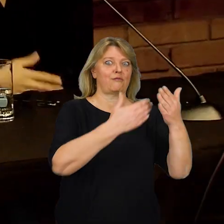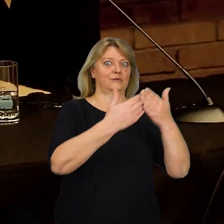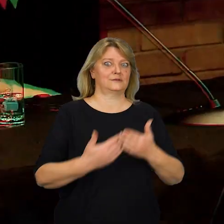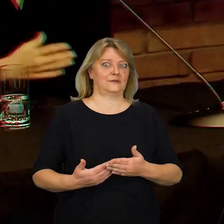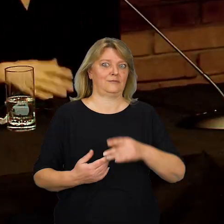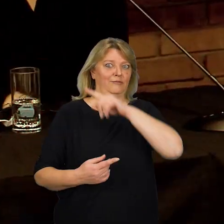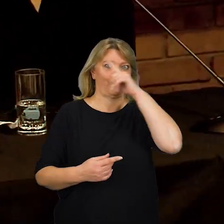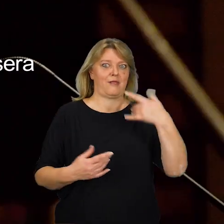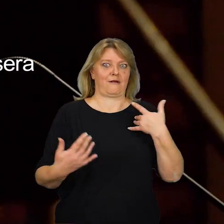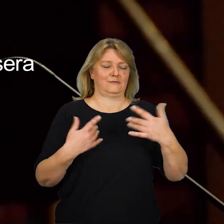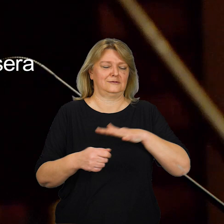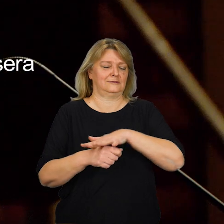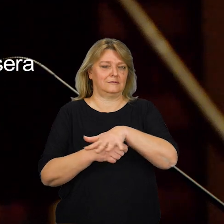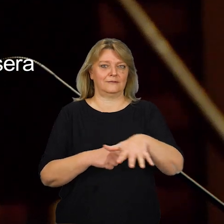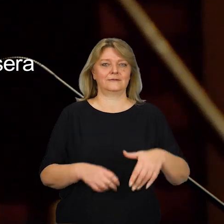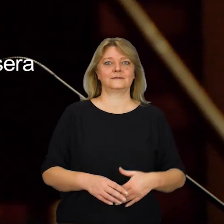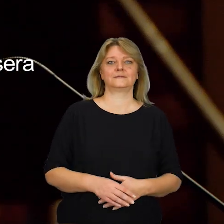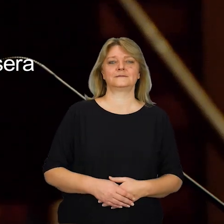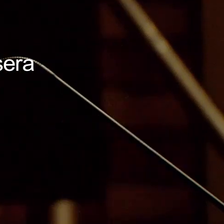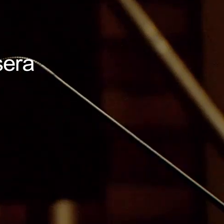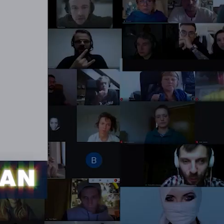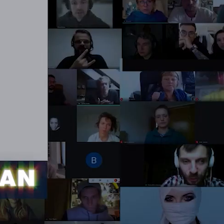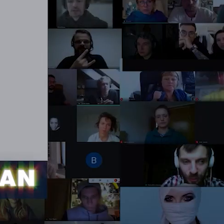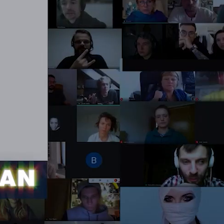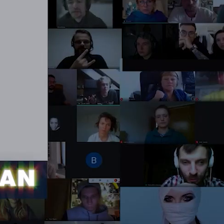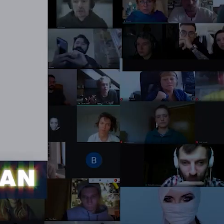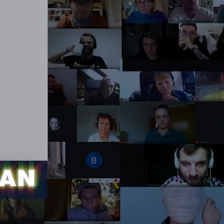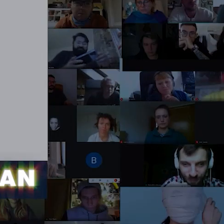udało nam się zaprosić znane gwiazdy.